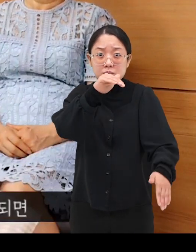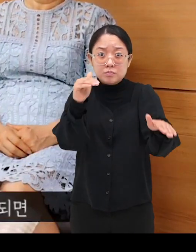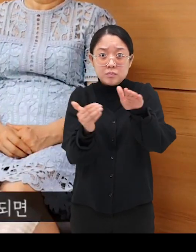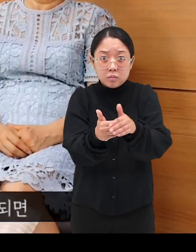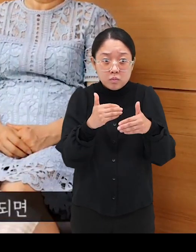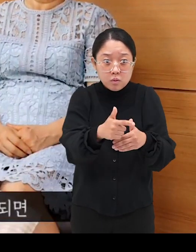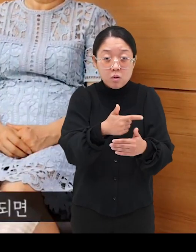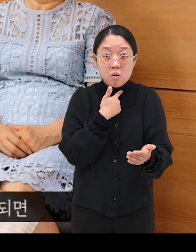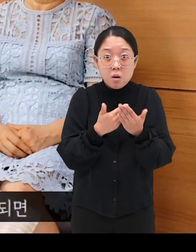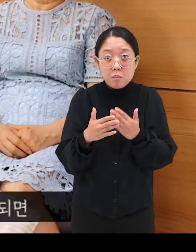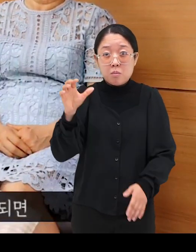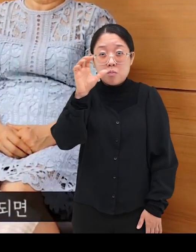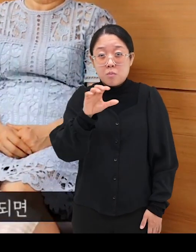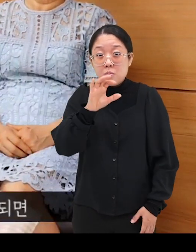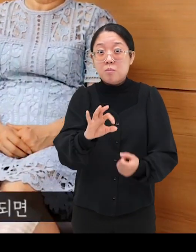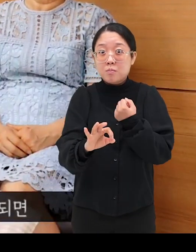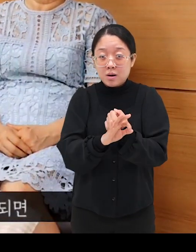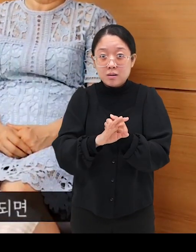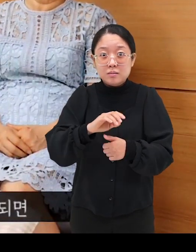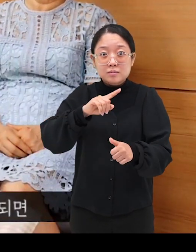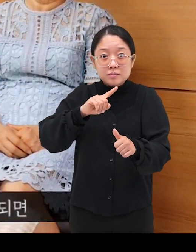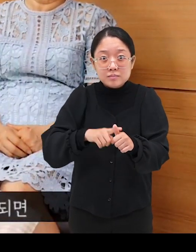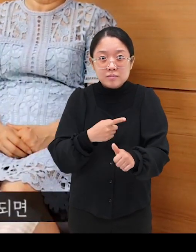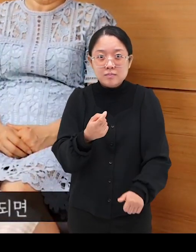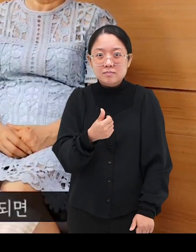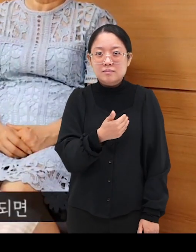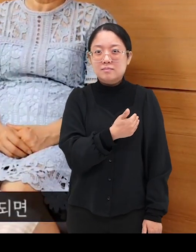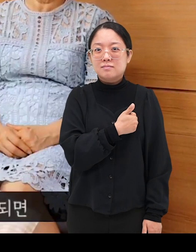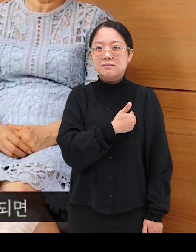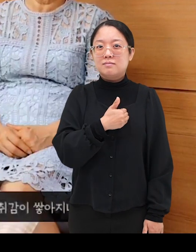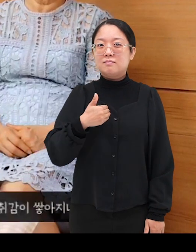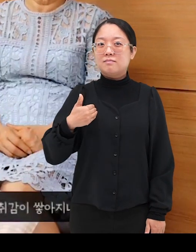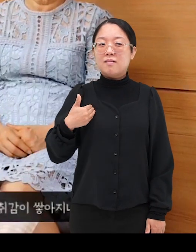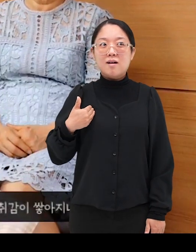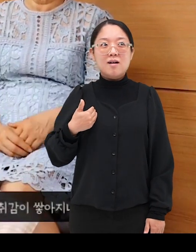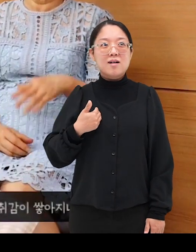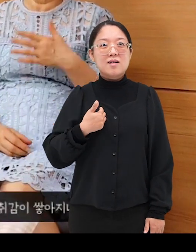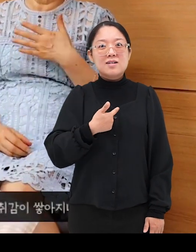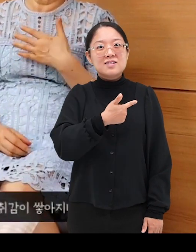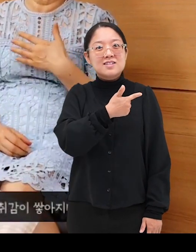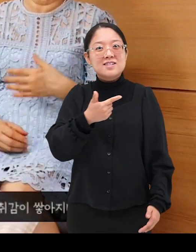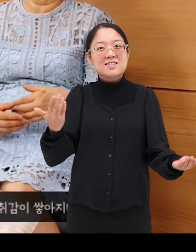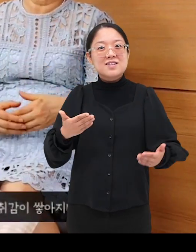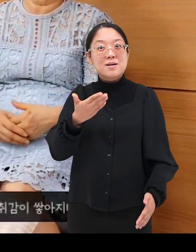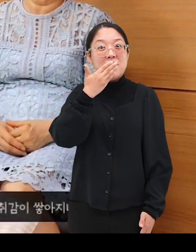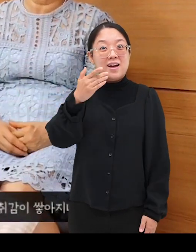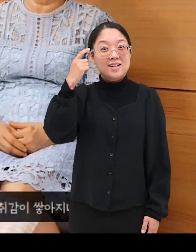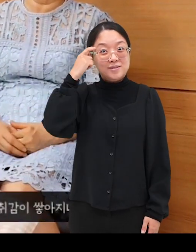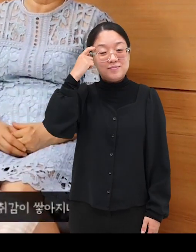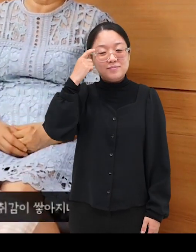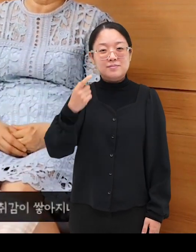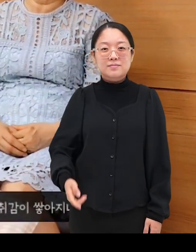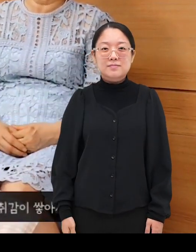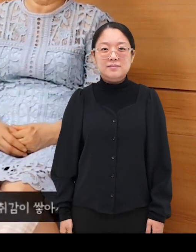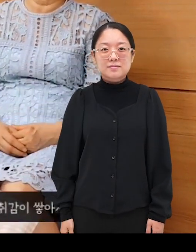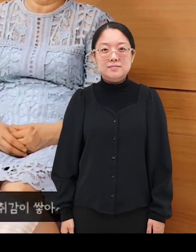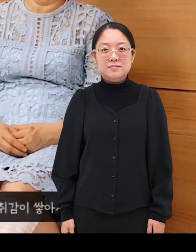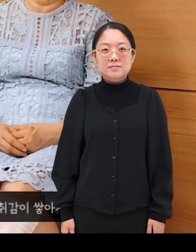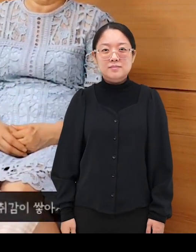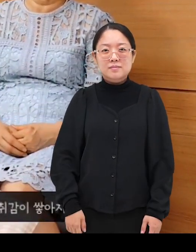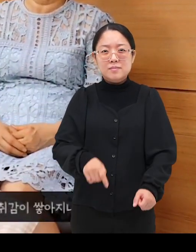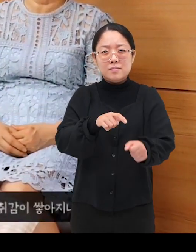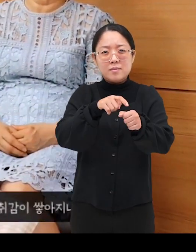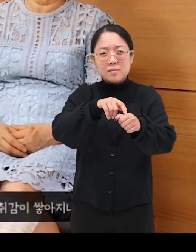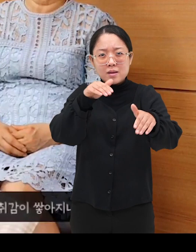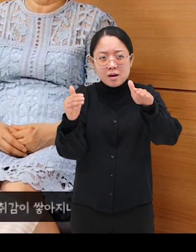이런 작은 성취의 경험이 반복이 되면 더 큰 자신감을 갖고 더 큰 일을 할 수 있는